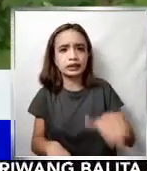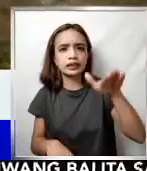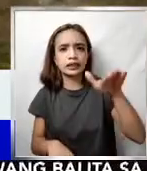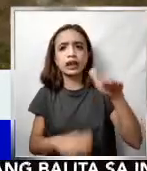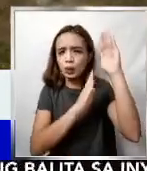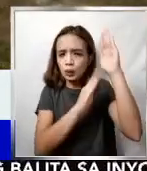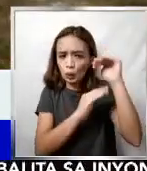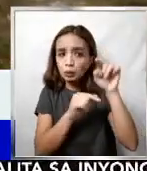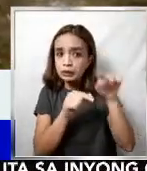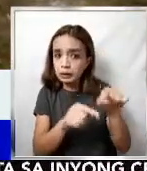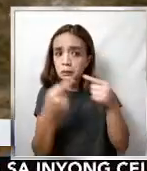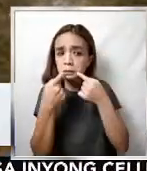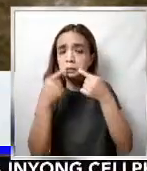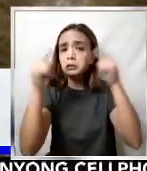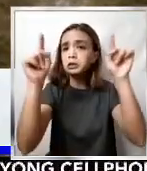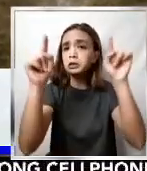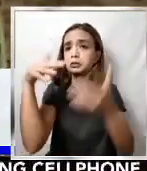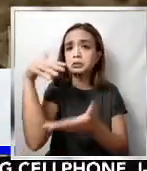sakali.